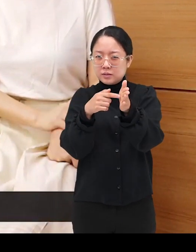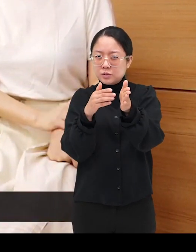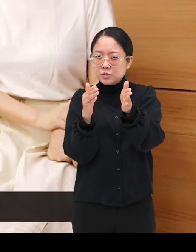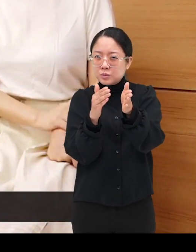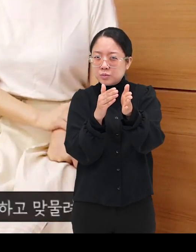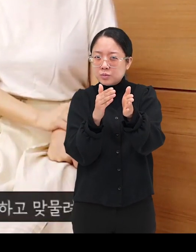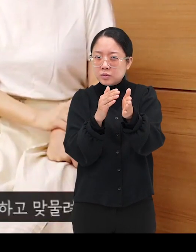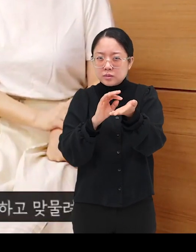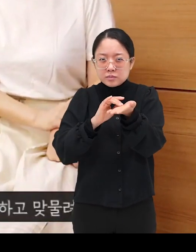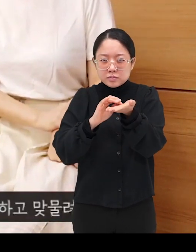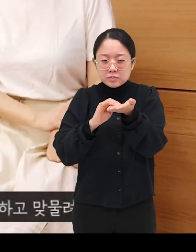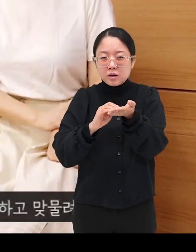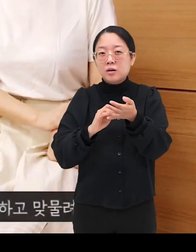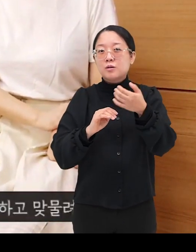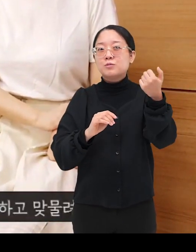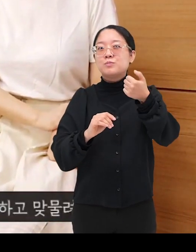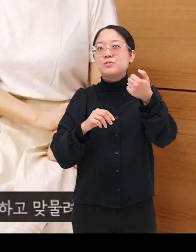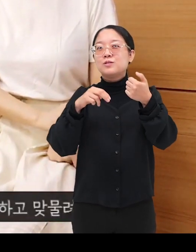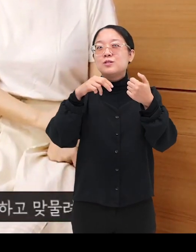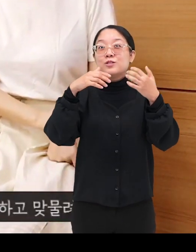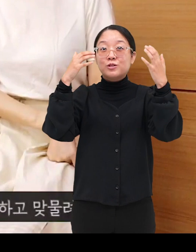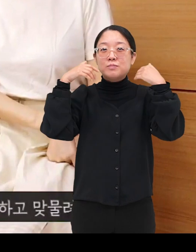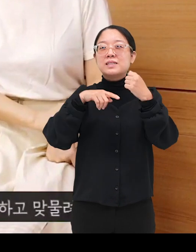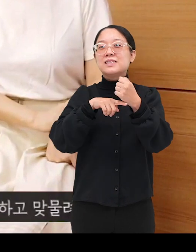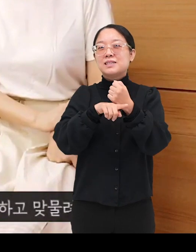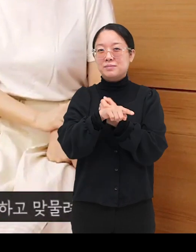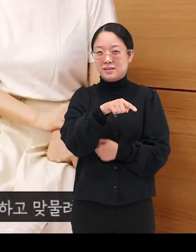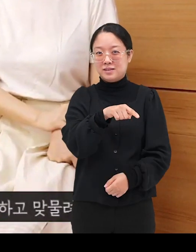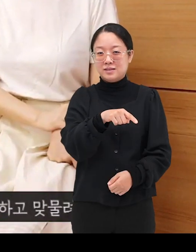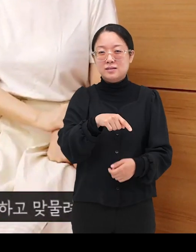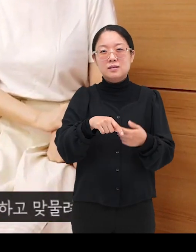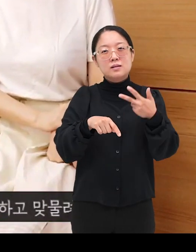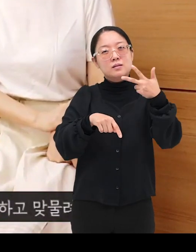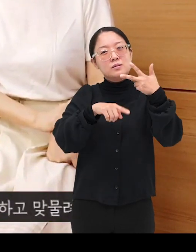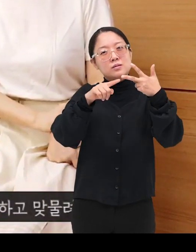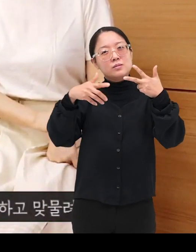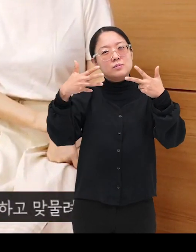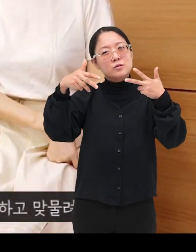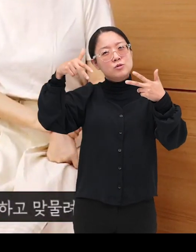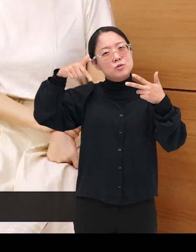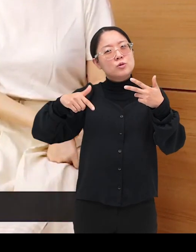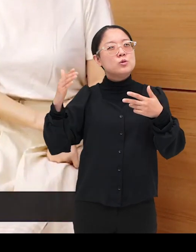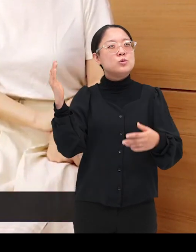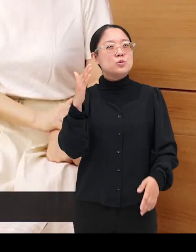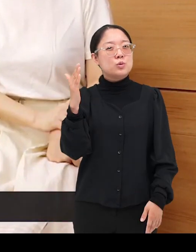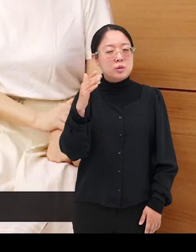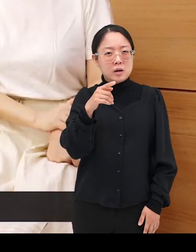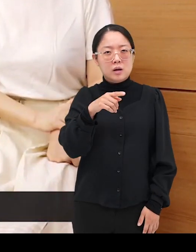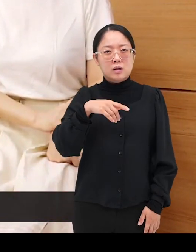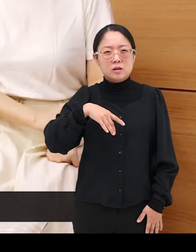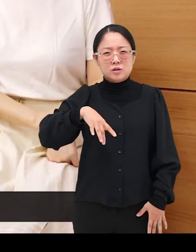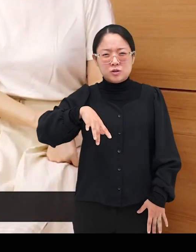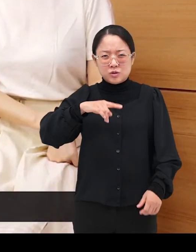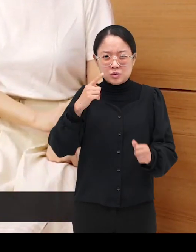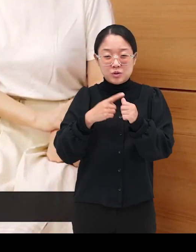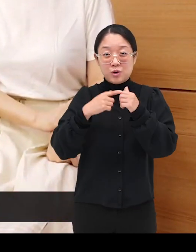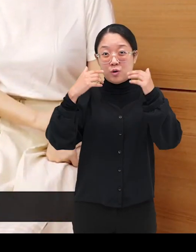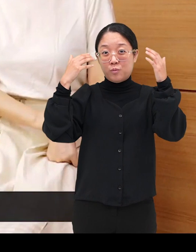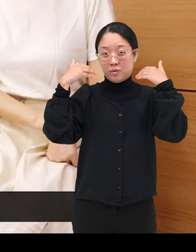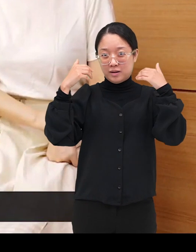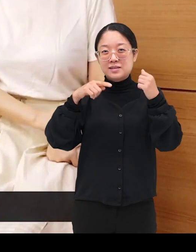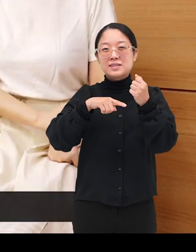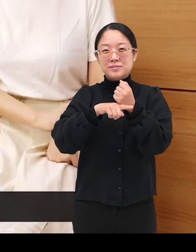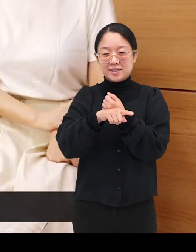무렵이었고 무더위가 시작될 때쯤 이게 끝나는 그런 시기하고 맞물려서 50일의 썸머라고 거의 뭐